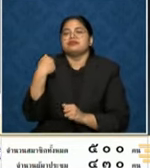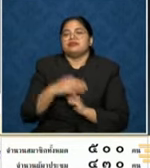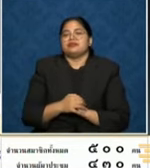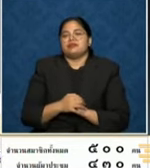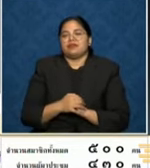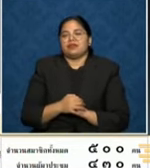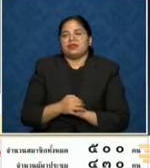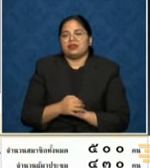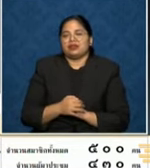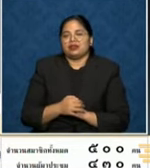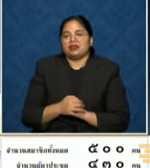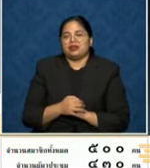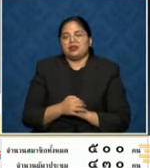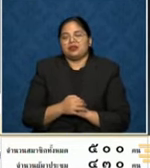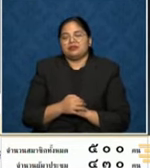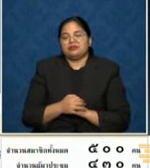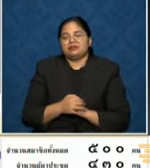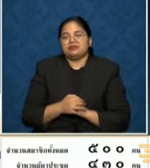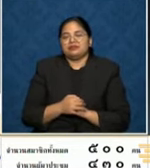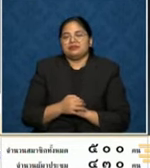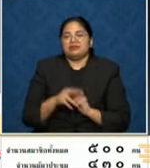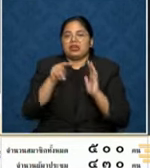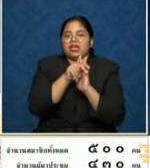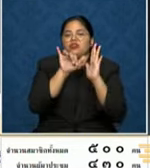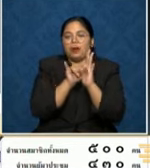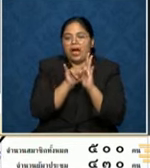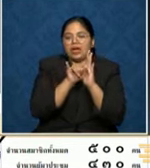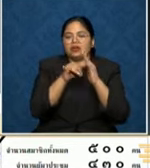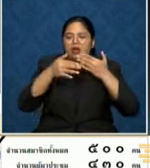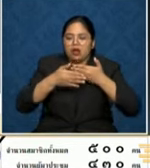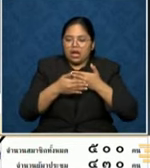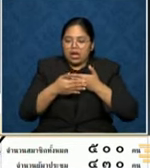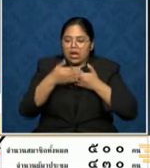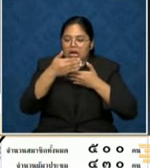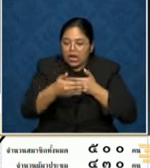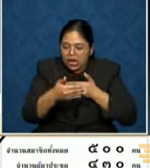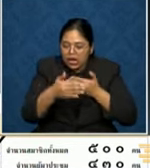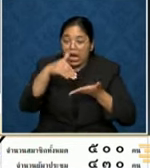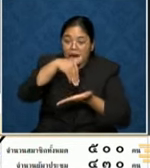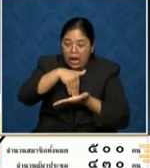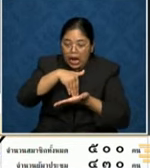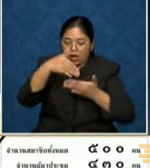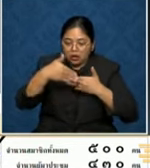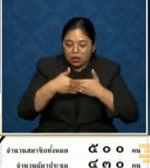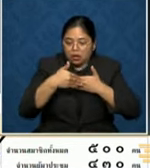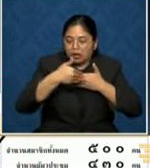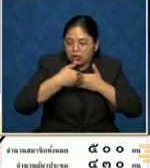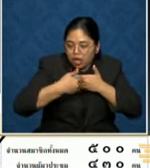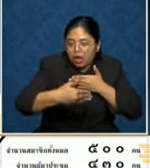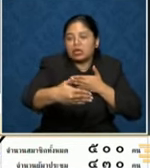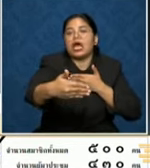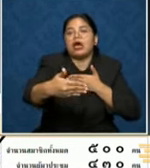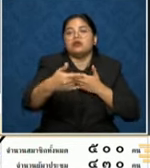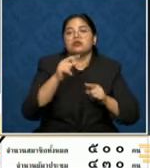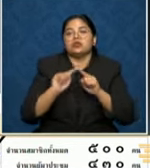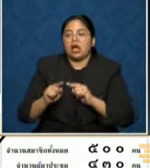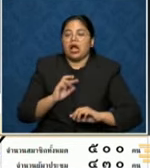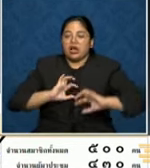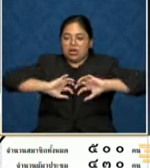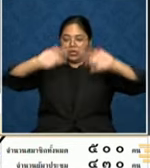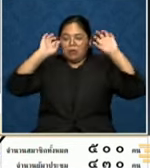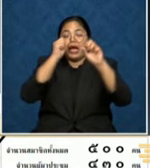ายต่อไปครับท่านประธานครับนโยบายระยะกลางระยะยาวรัฐบาลเขียนไว้ว่ายังไงครับท่านประธานครับสร้